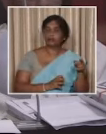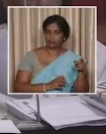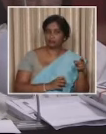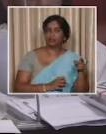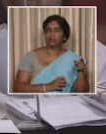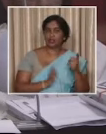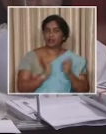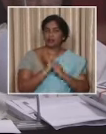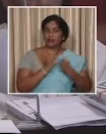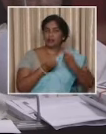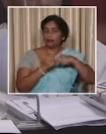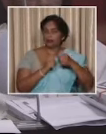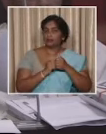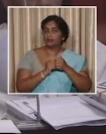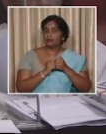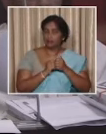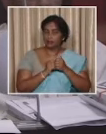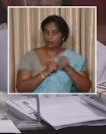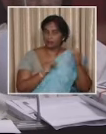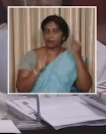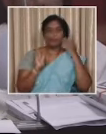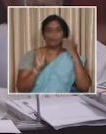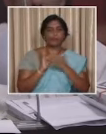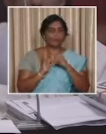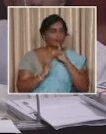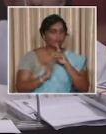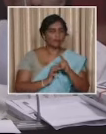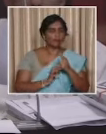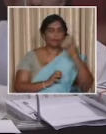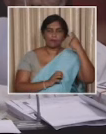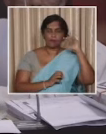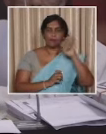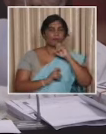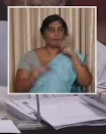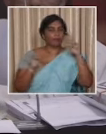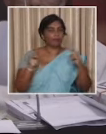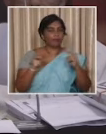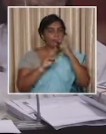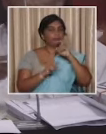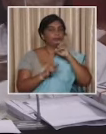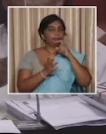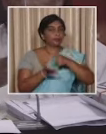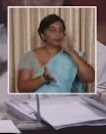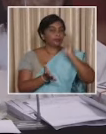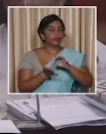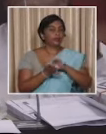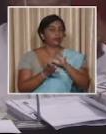මේ ණය ප්‍රතිවිග කරන ගැන කිව්වා. ඊයේ ශ්‍රේෂ්ඨාධිකරණයේ නඩු තීන්දුව බැලුවනම්